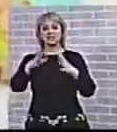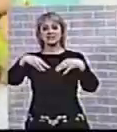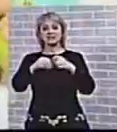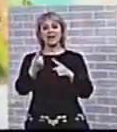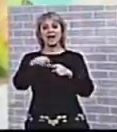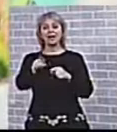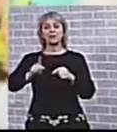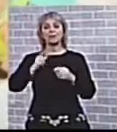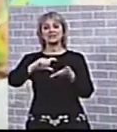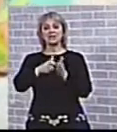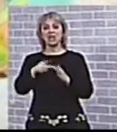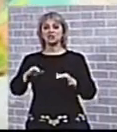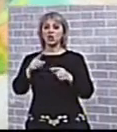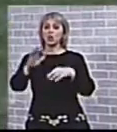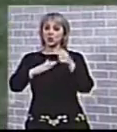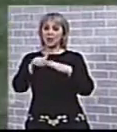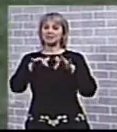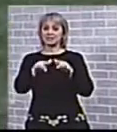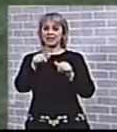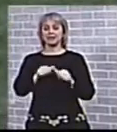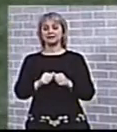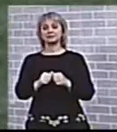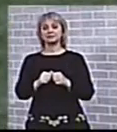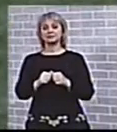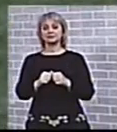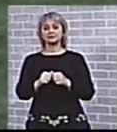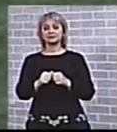это уже мастер-классы рукоделия.